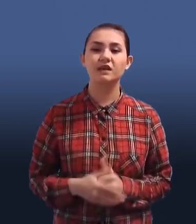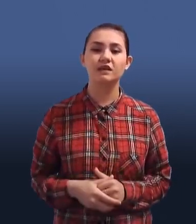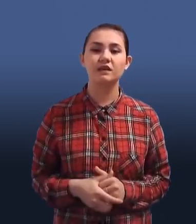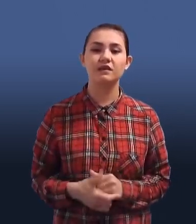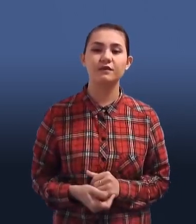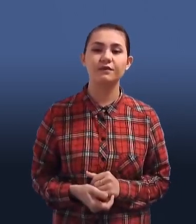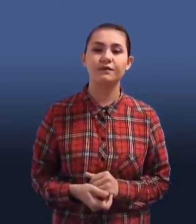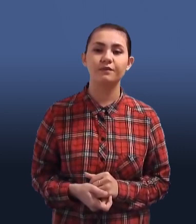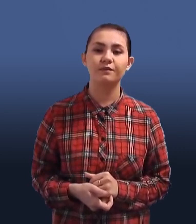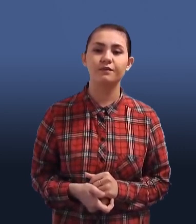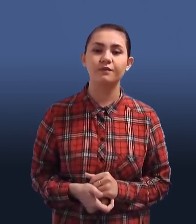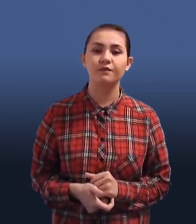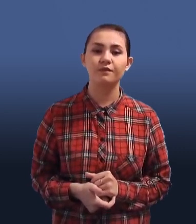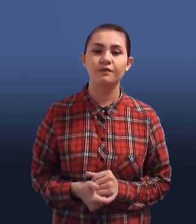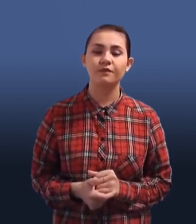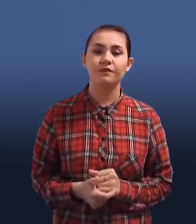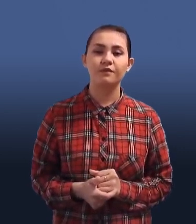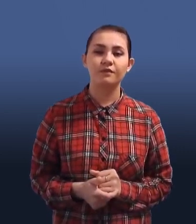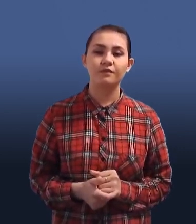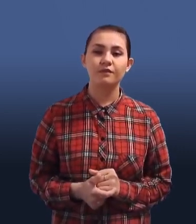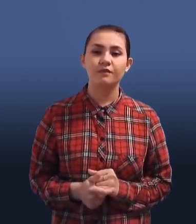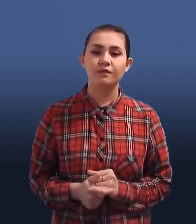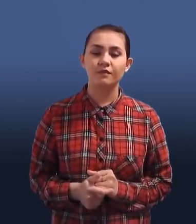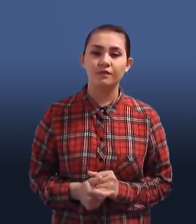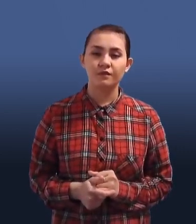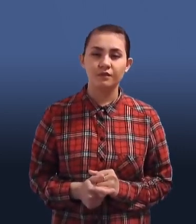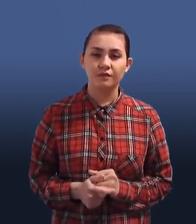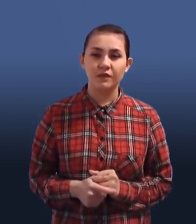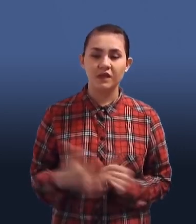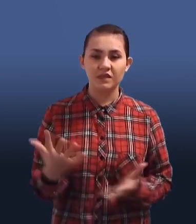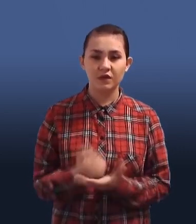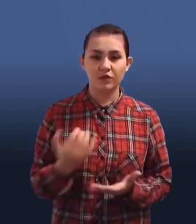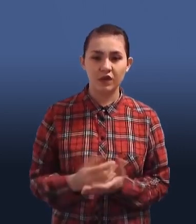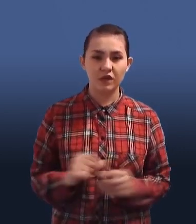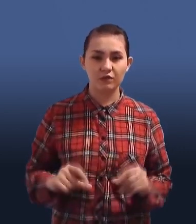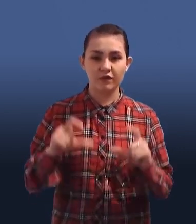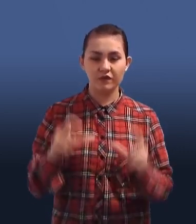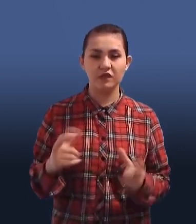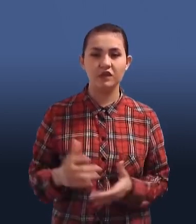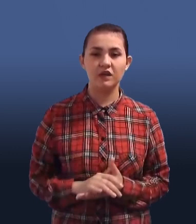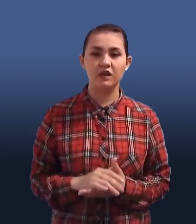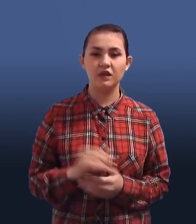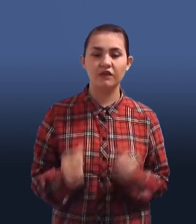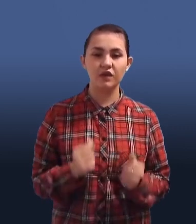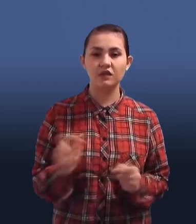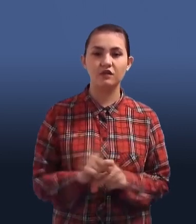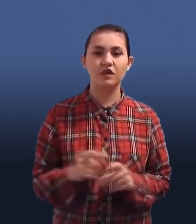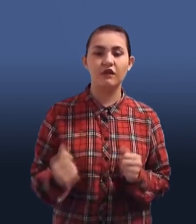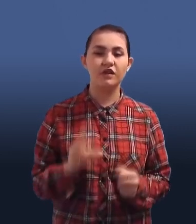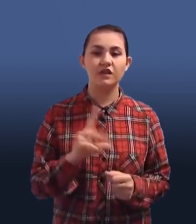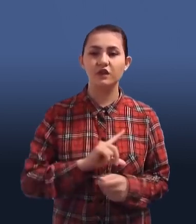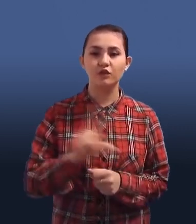Ну, это топливо влияет, зарплата, повышение зарплаты надо делать водителям, чтобы водители не уезжали в